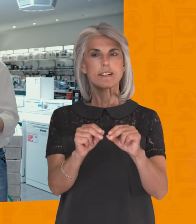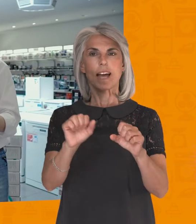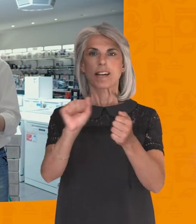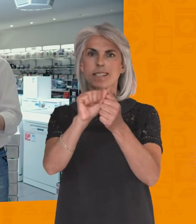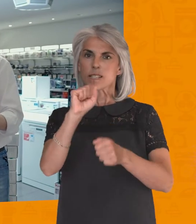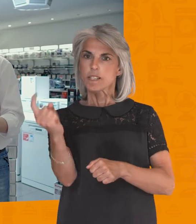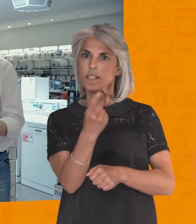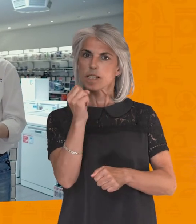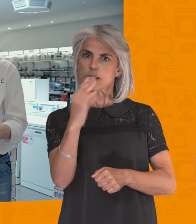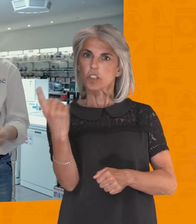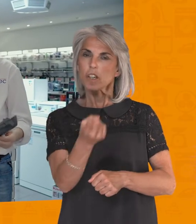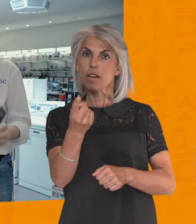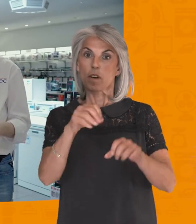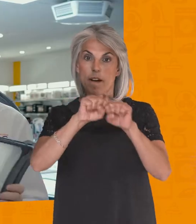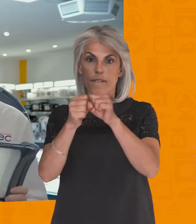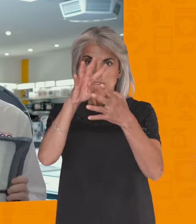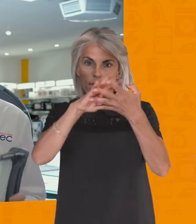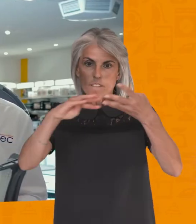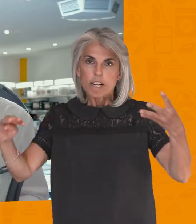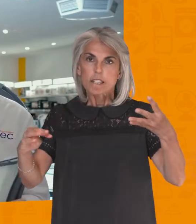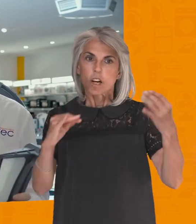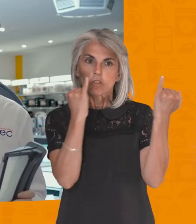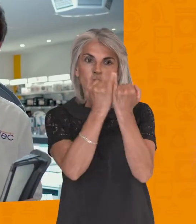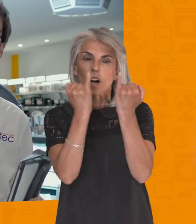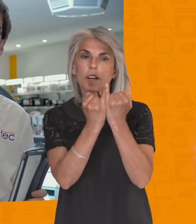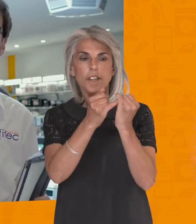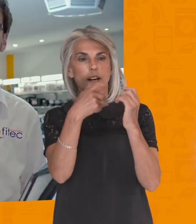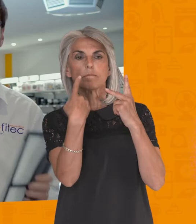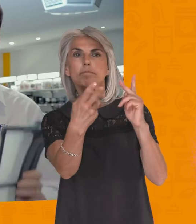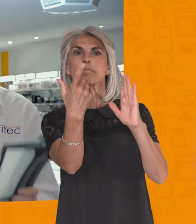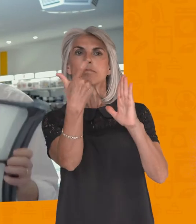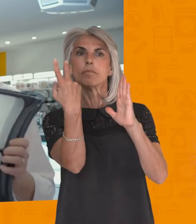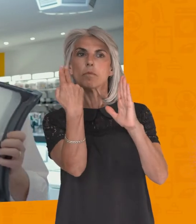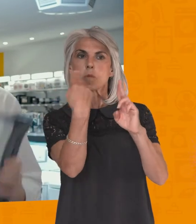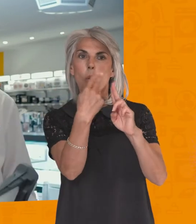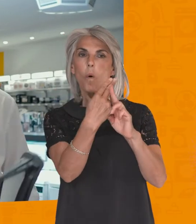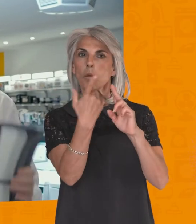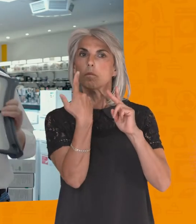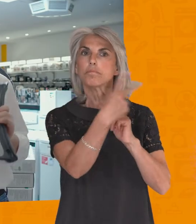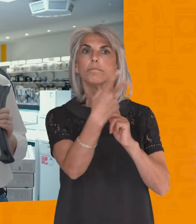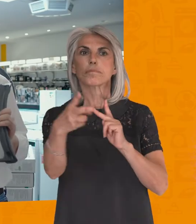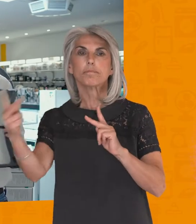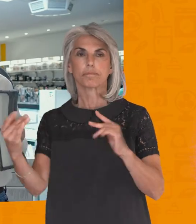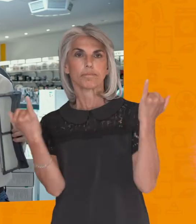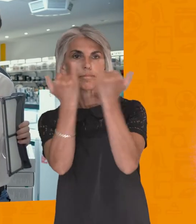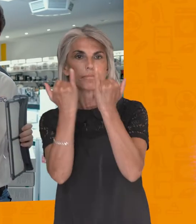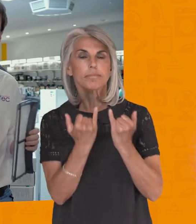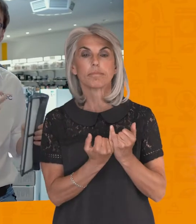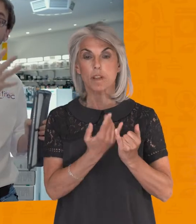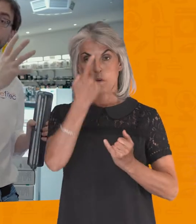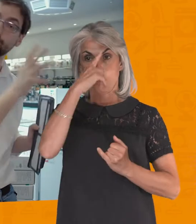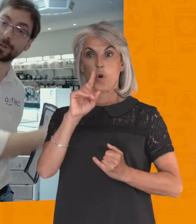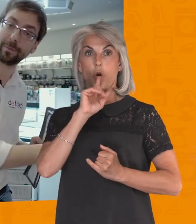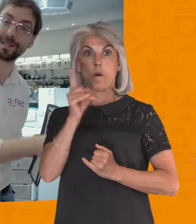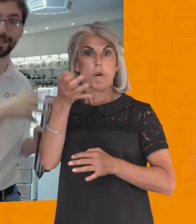abîmé le filtre il faut recommander un filtre chaque appareil à une plaque signalétique une identité propre et quand nous devons commander des pièces